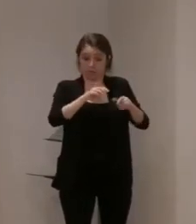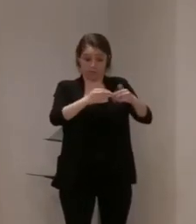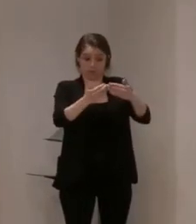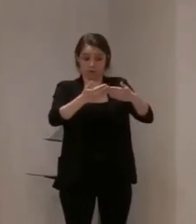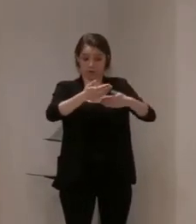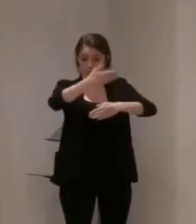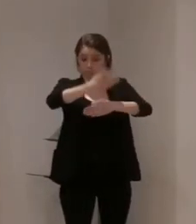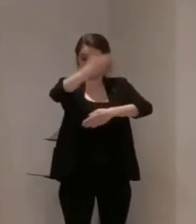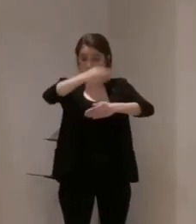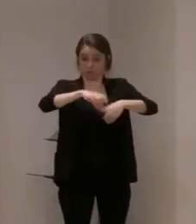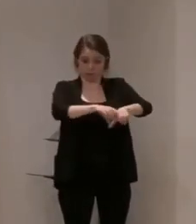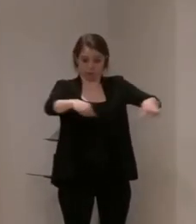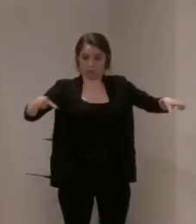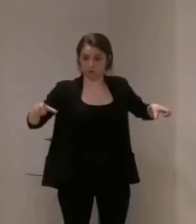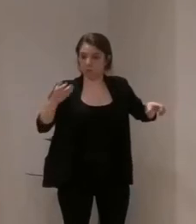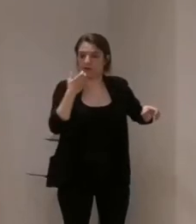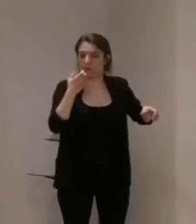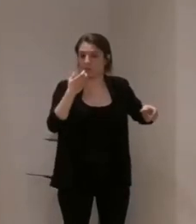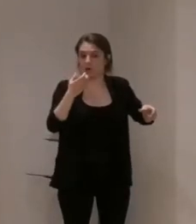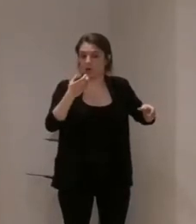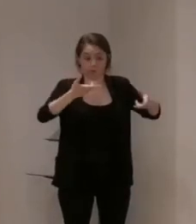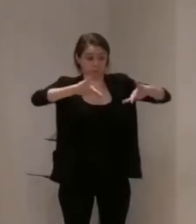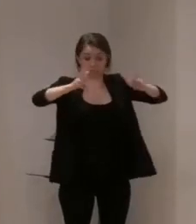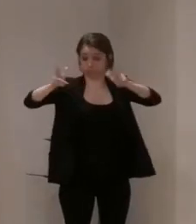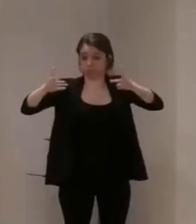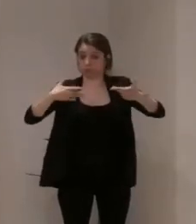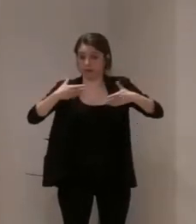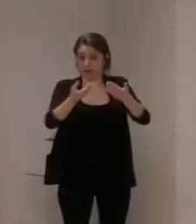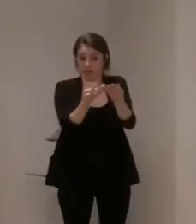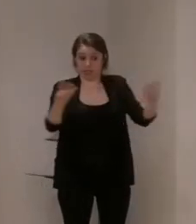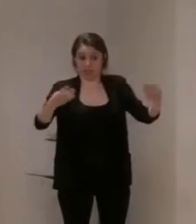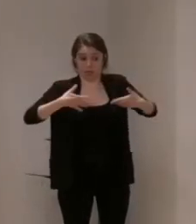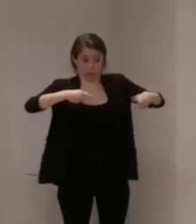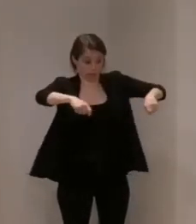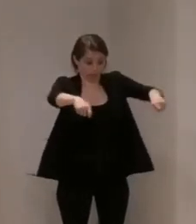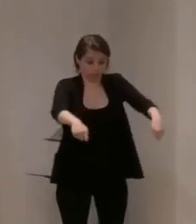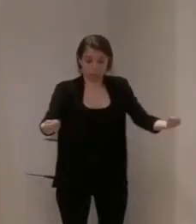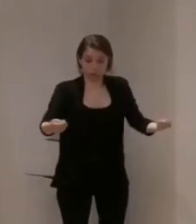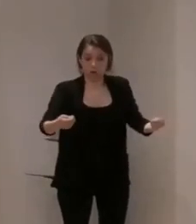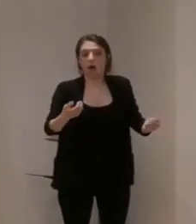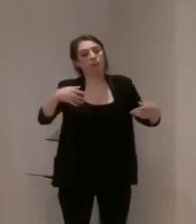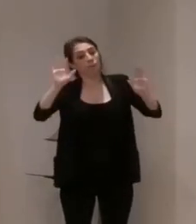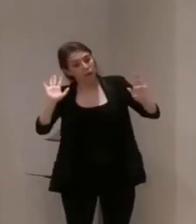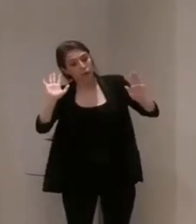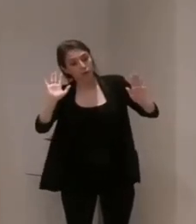qualsevol fet, per qualsevol cosa, per protesta de qualsevol mena de fet, i no passa res. En canvi,